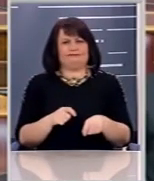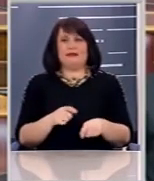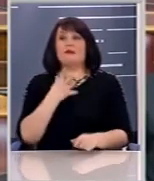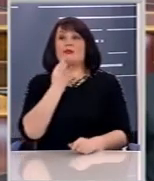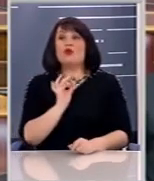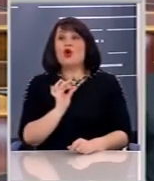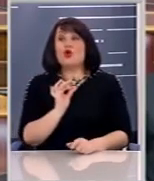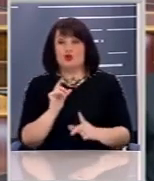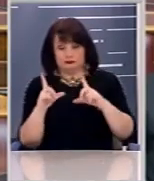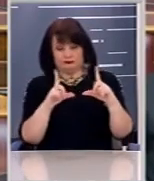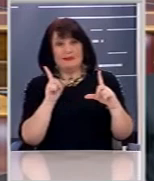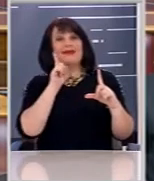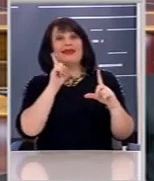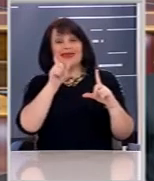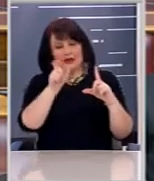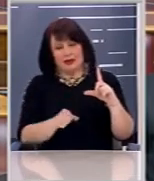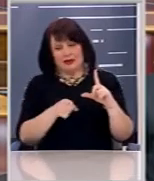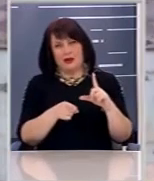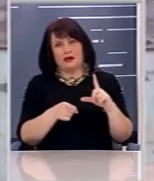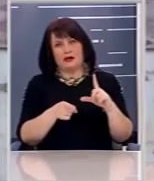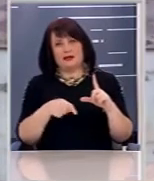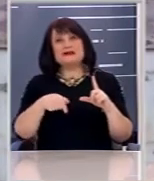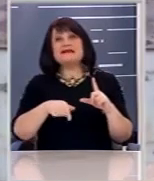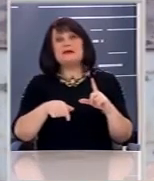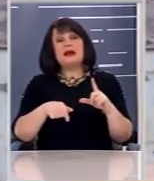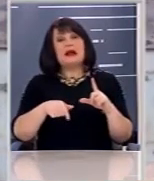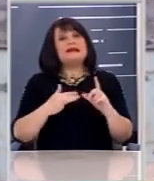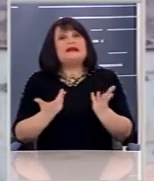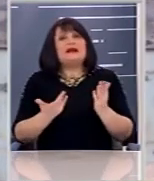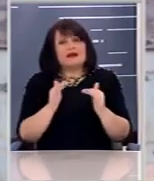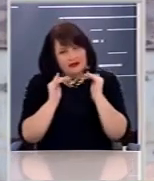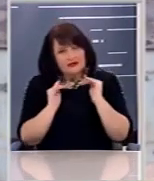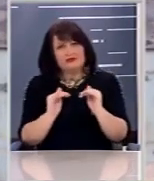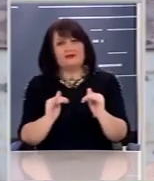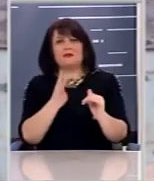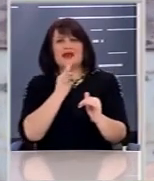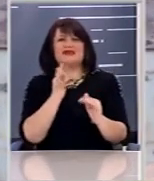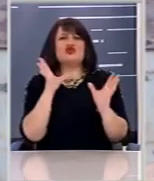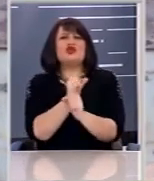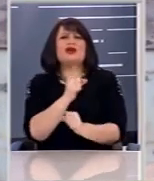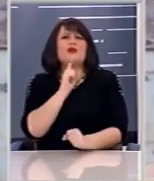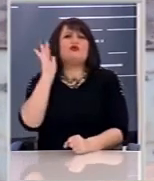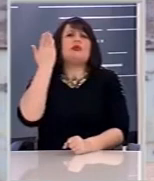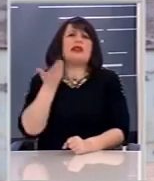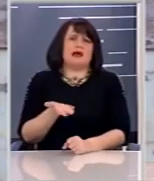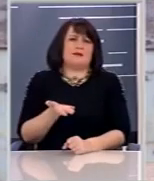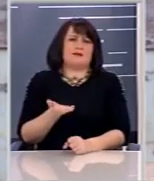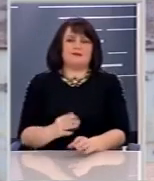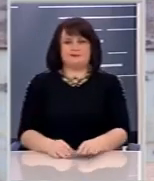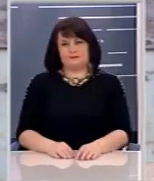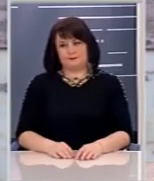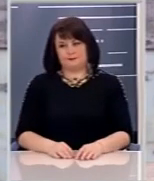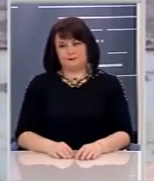της γυναίκας σήμερα συνεχίζει να είναι μαύρη. Θα ήθελα